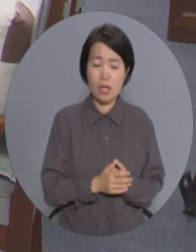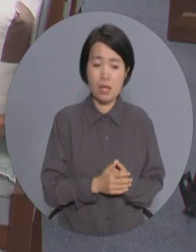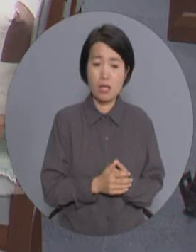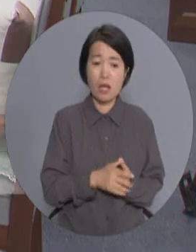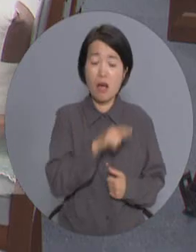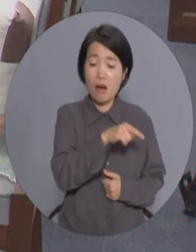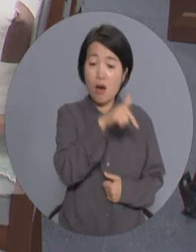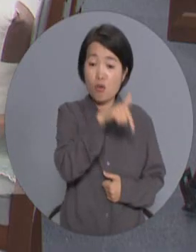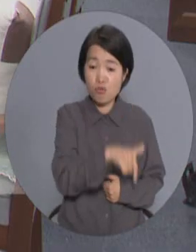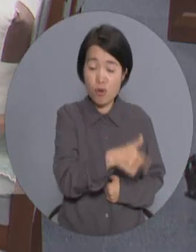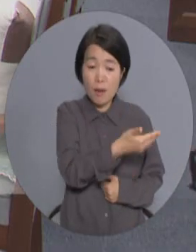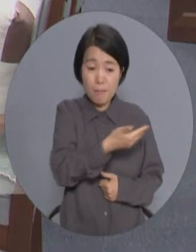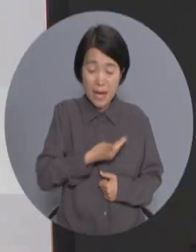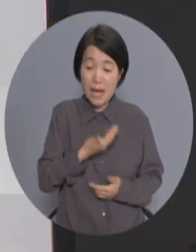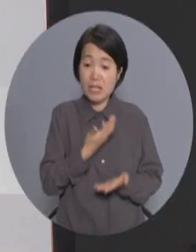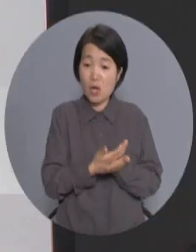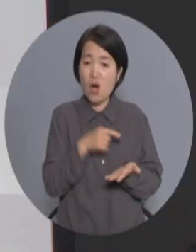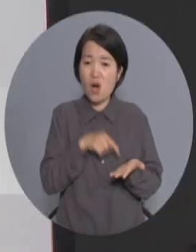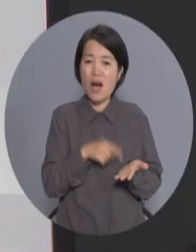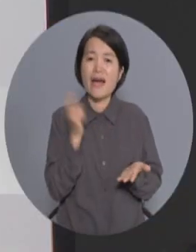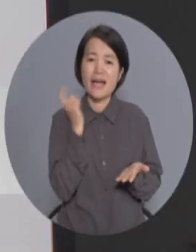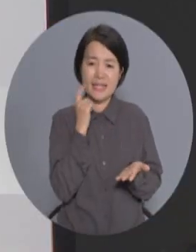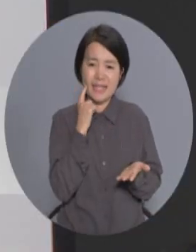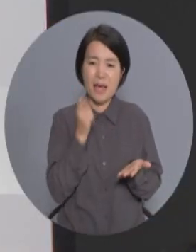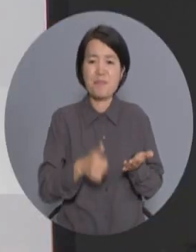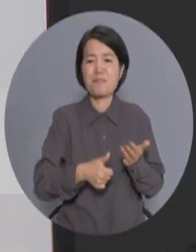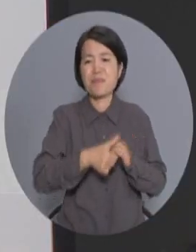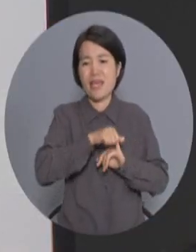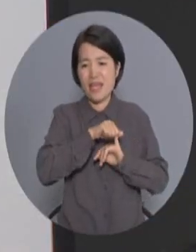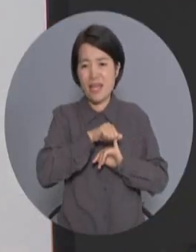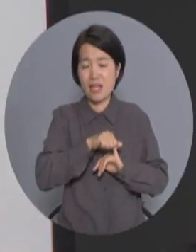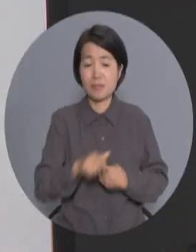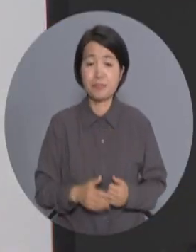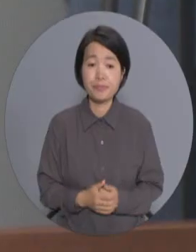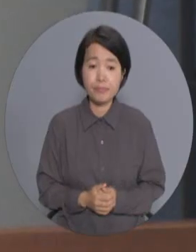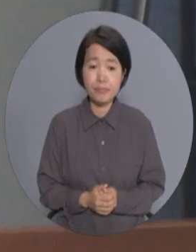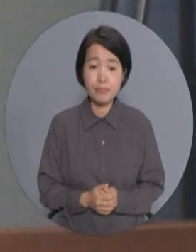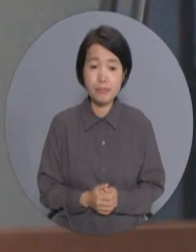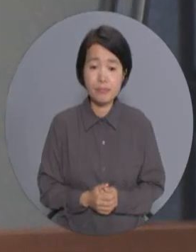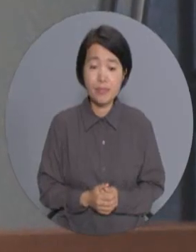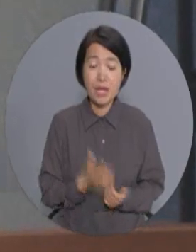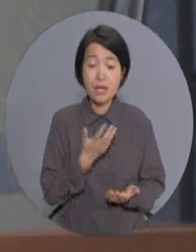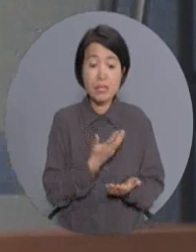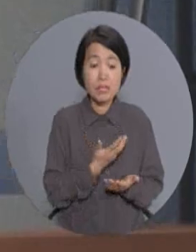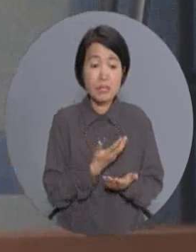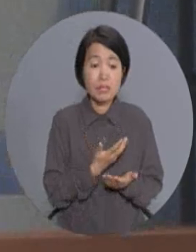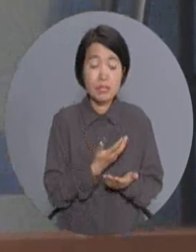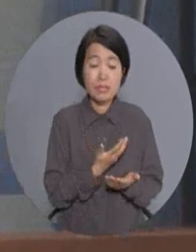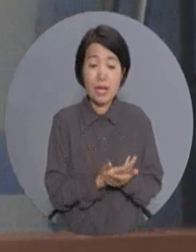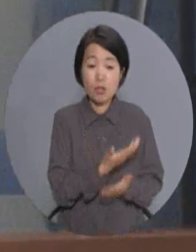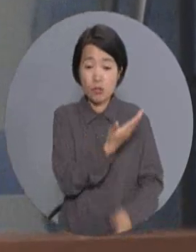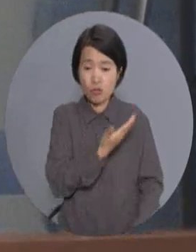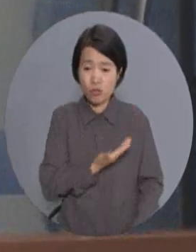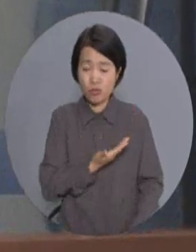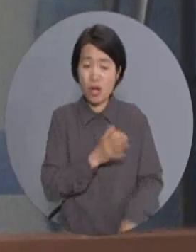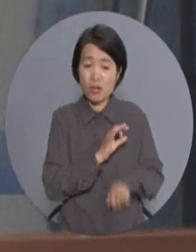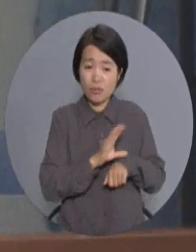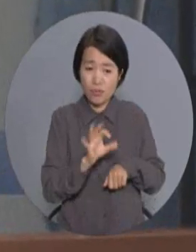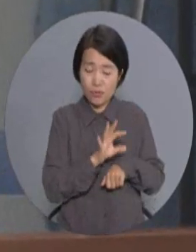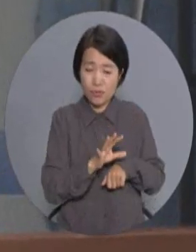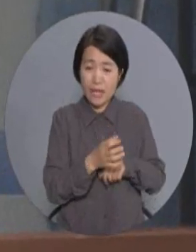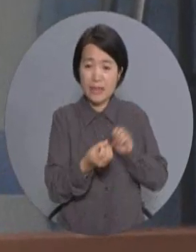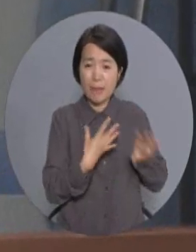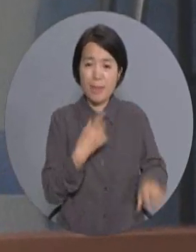제출한 관용차 운행일지 등이 허위 자료인 게 드러났기 때문입니다. 자료비시 및 허위 답변 등으로 감사 진행이